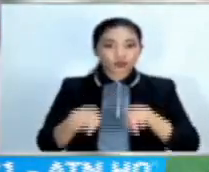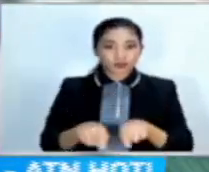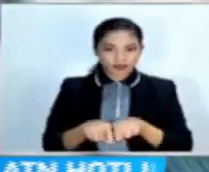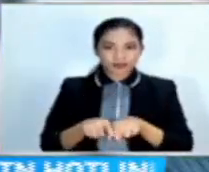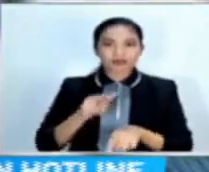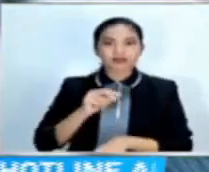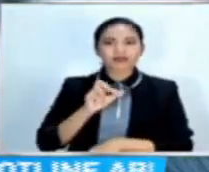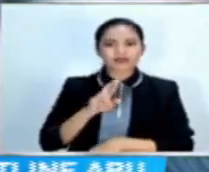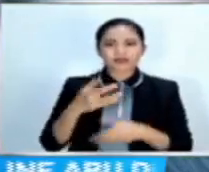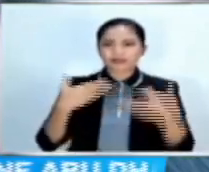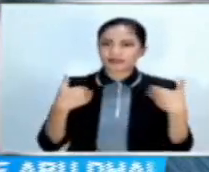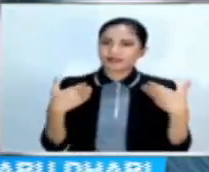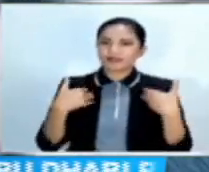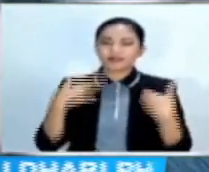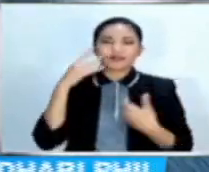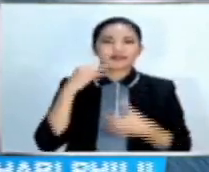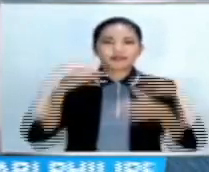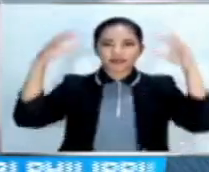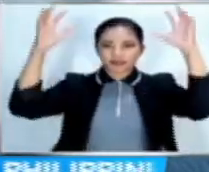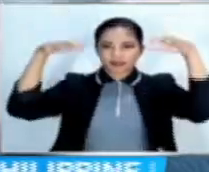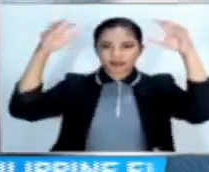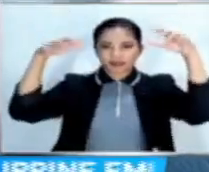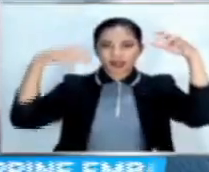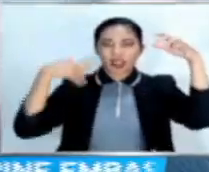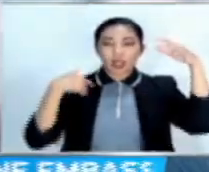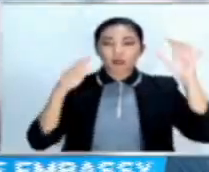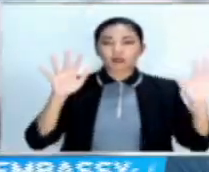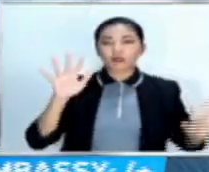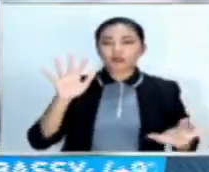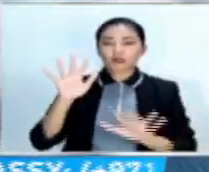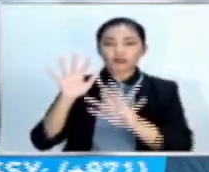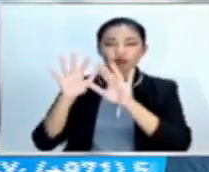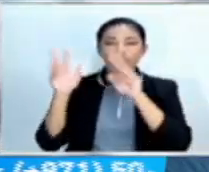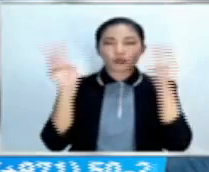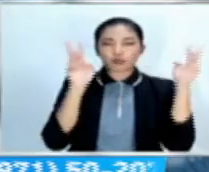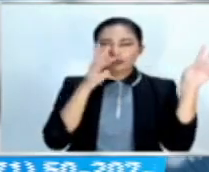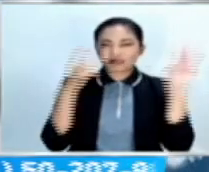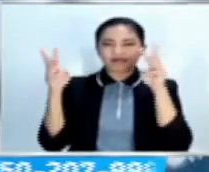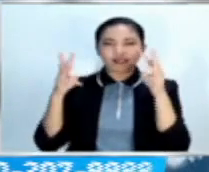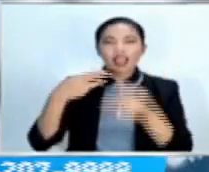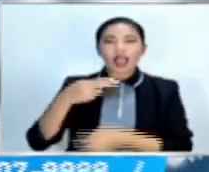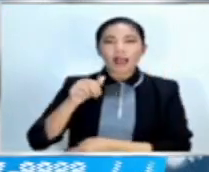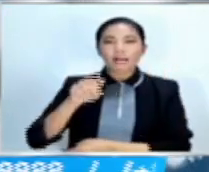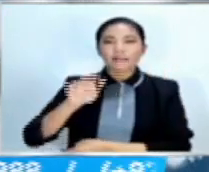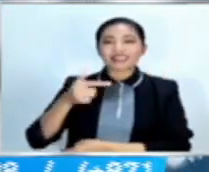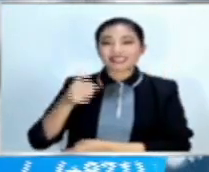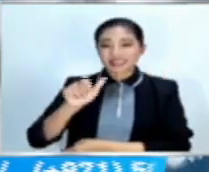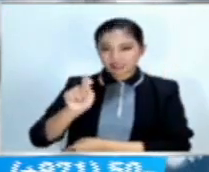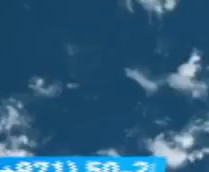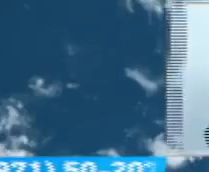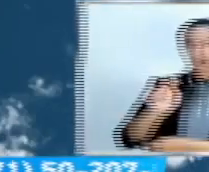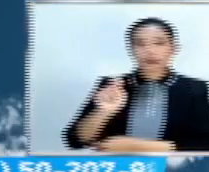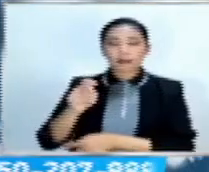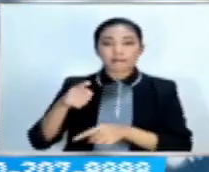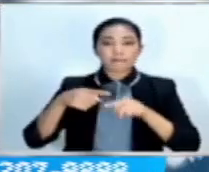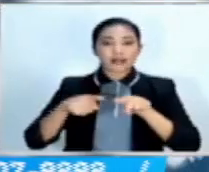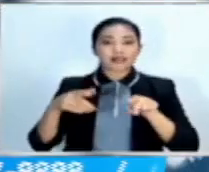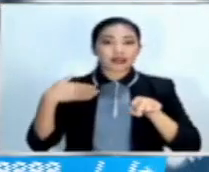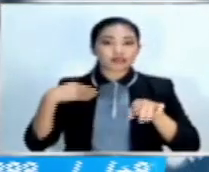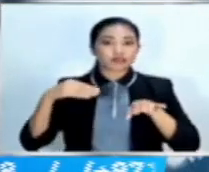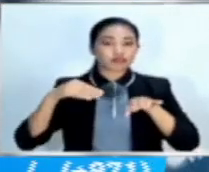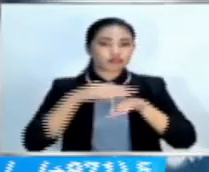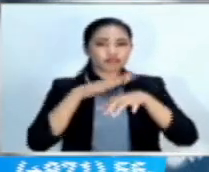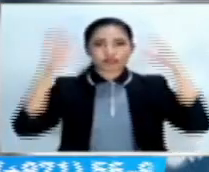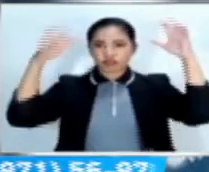apektado ngayon ng hanging habagat ang buong Luzon. Wala namang epekto sa bansa ang binabantayang tropical storm na huling namataan sa